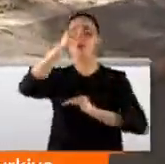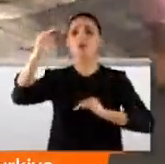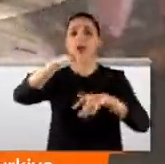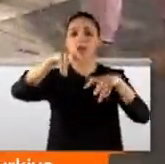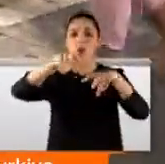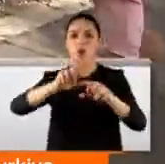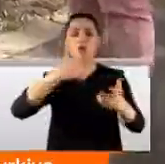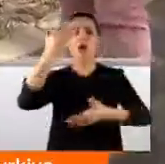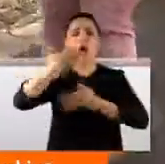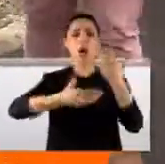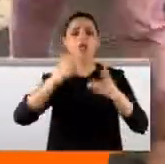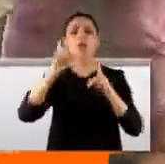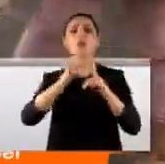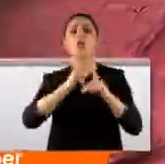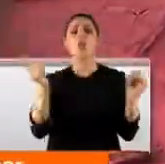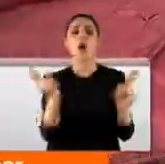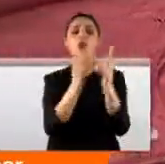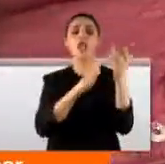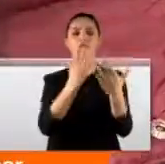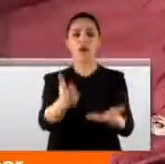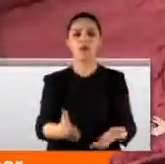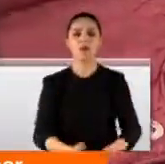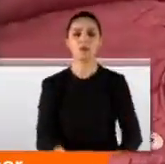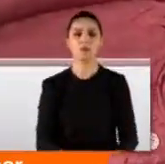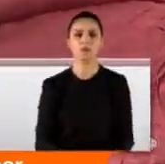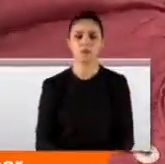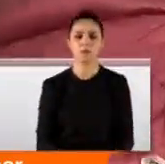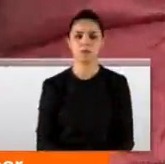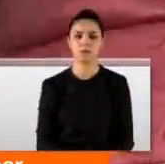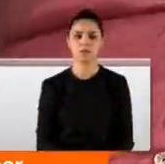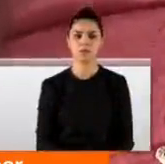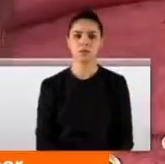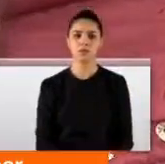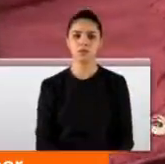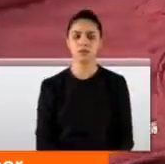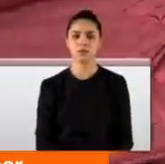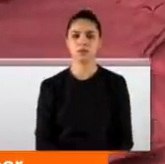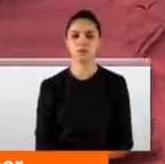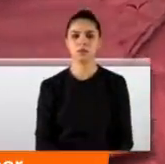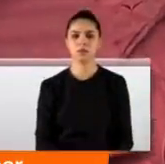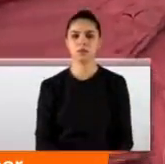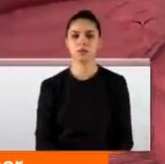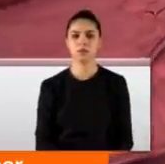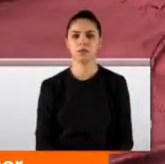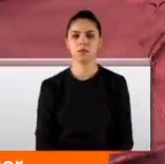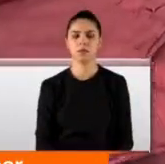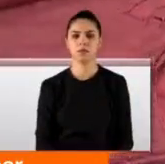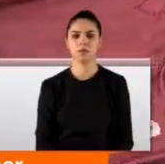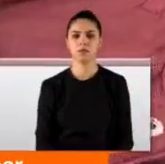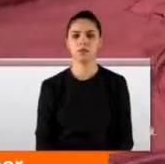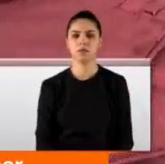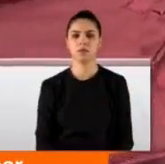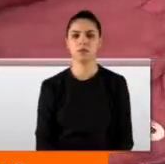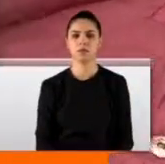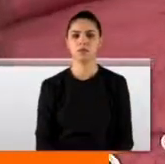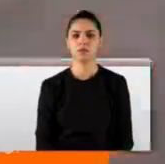oturanların anlattıkları durumu özetliyor. Ben çocuğumu aşağıya, oğlum indin mi sağ salim demeden hiçbir yere